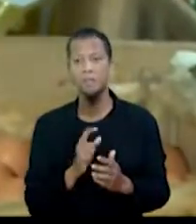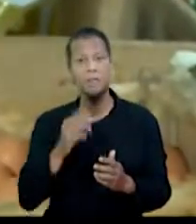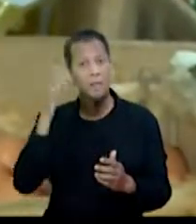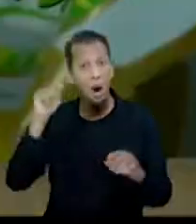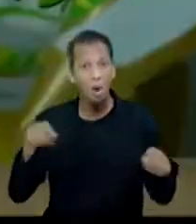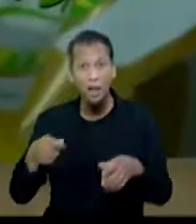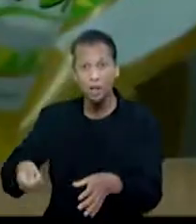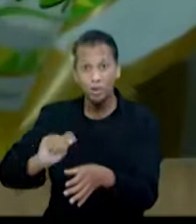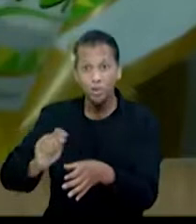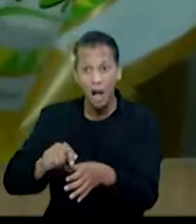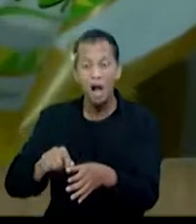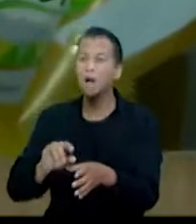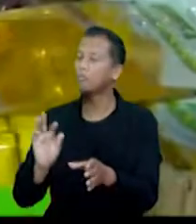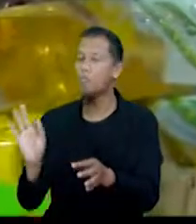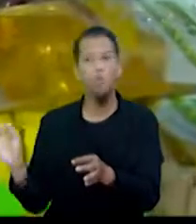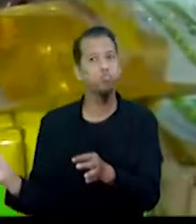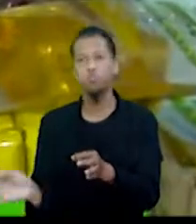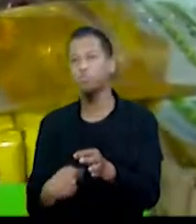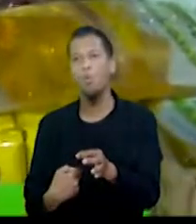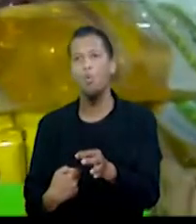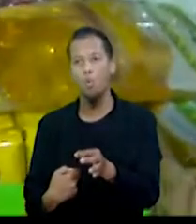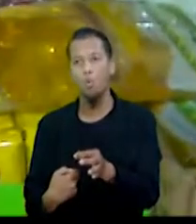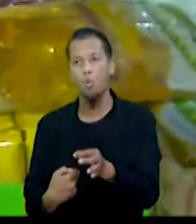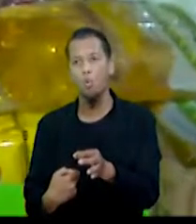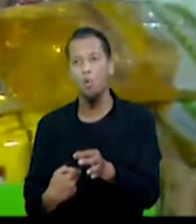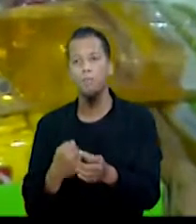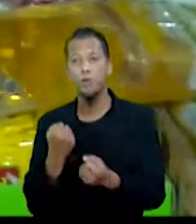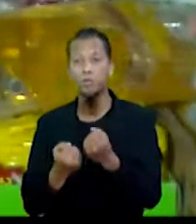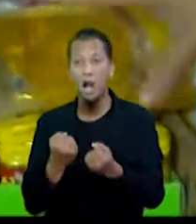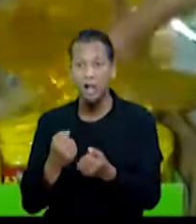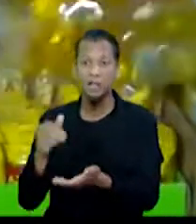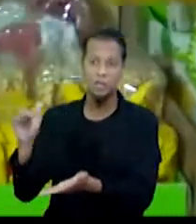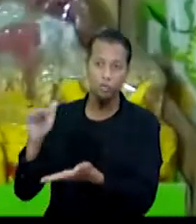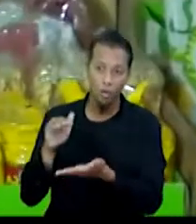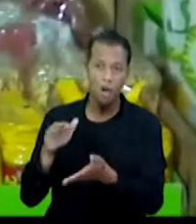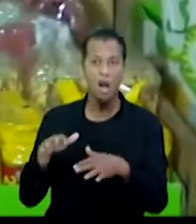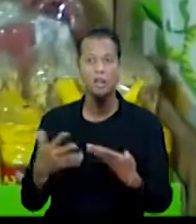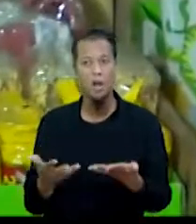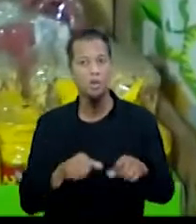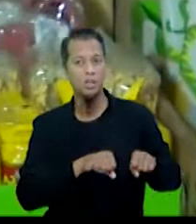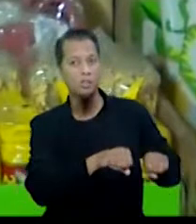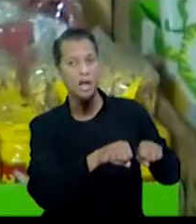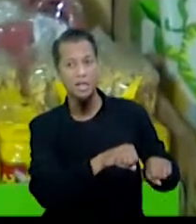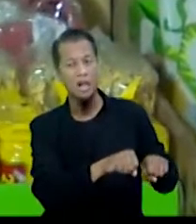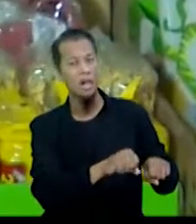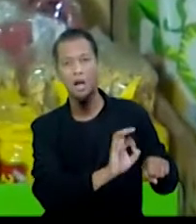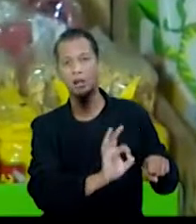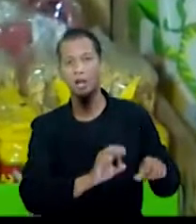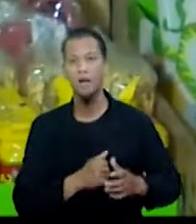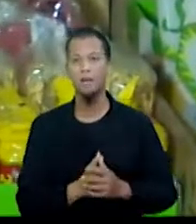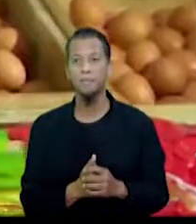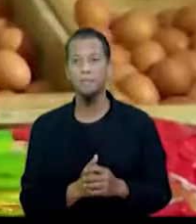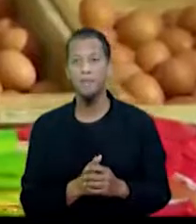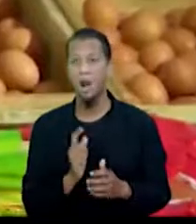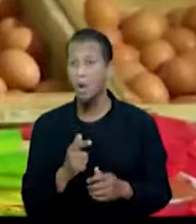goreng curah, baik itu dari distributor maupun dari grosir. Dan kalaupun tersedia, harganya pun juga cukup